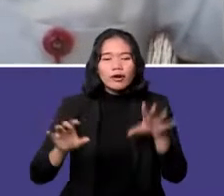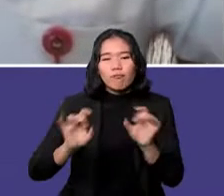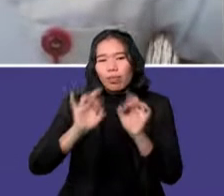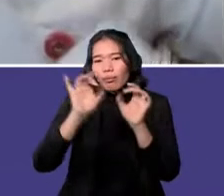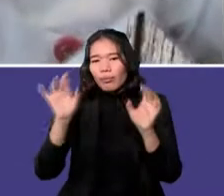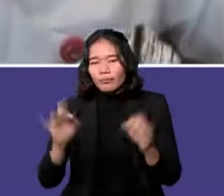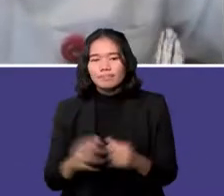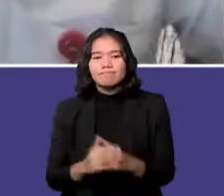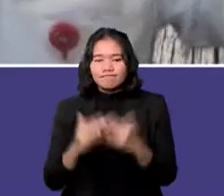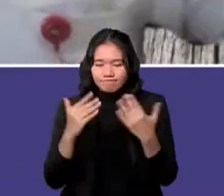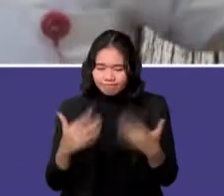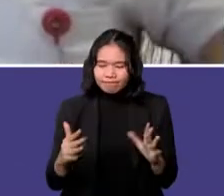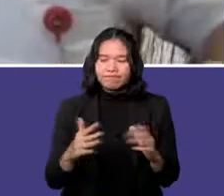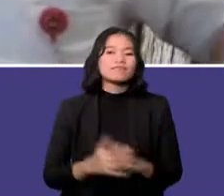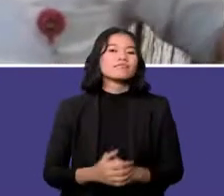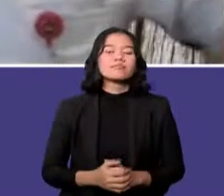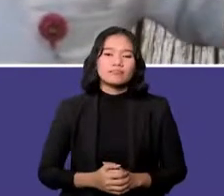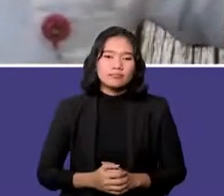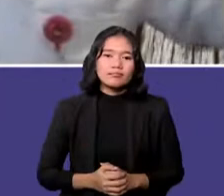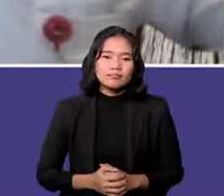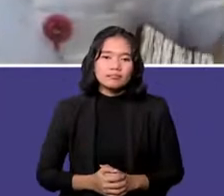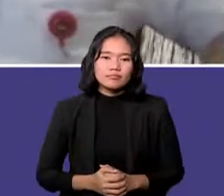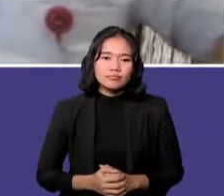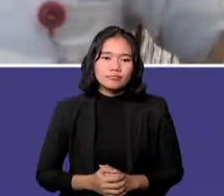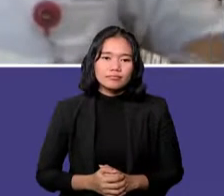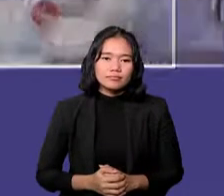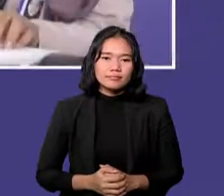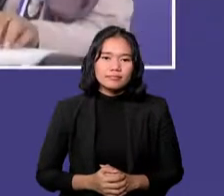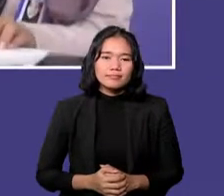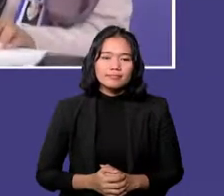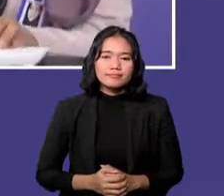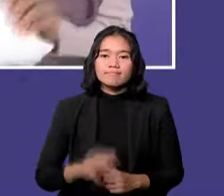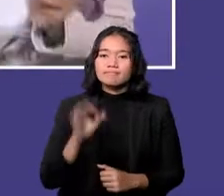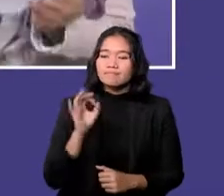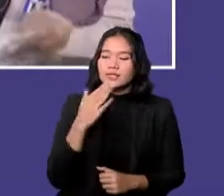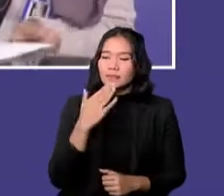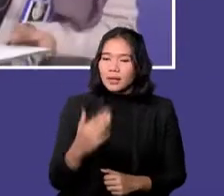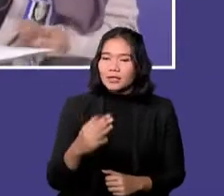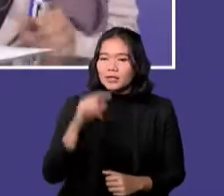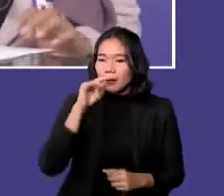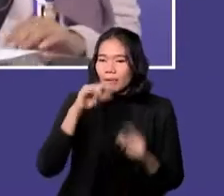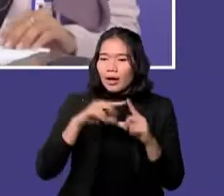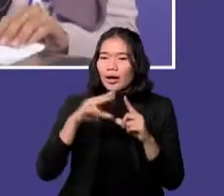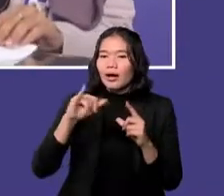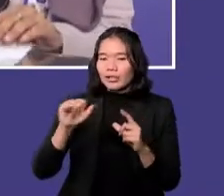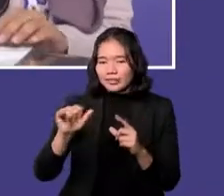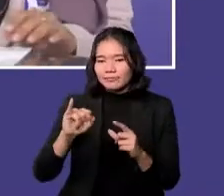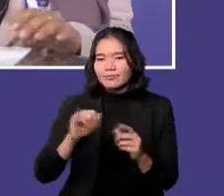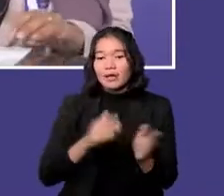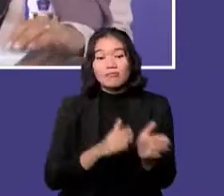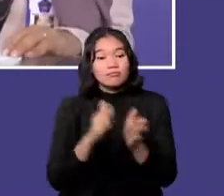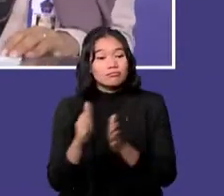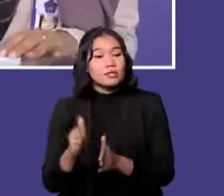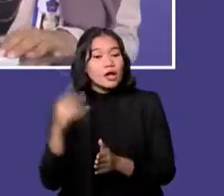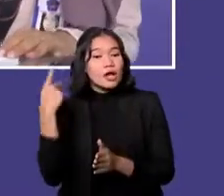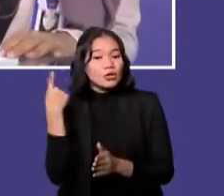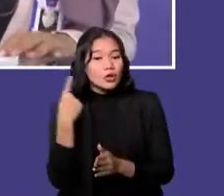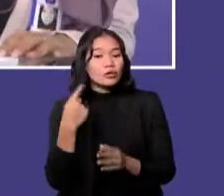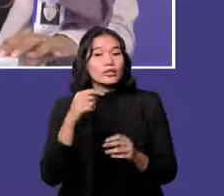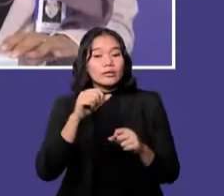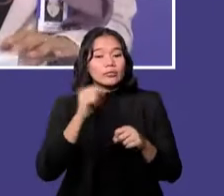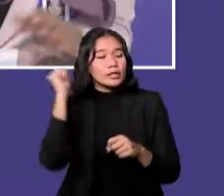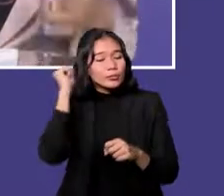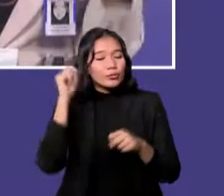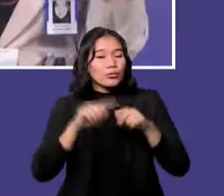mensosialisasikan hal ini. Demikian mungkin Mbak Kiki. Baik. Terima kasih banyak Pak Ari. Saya mau ke Dr. Kartini Syahrir